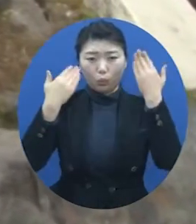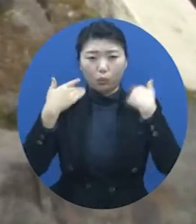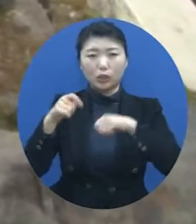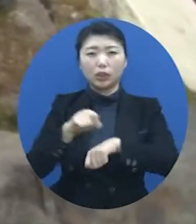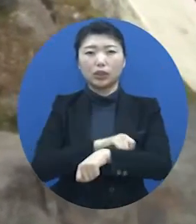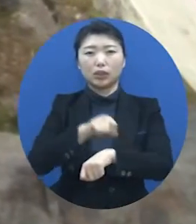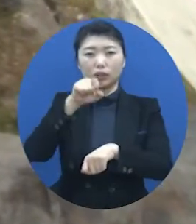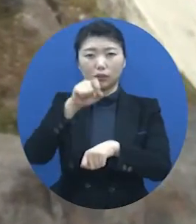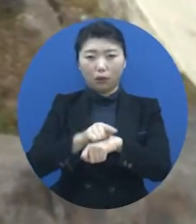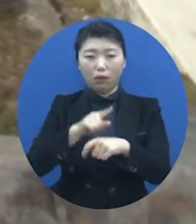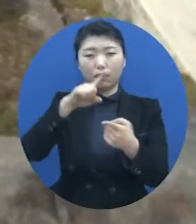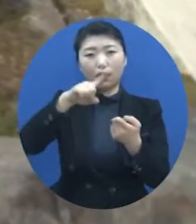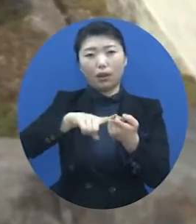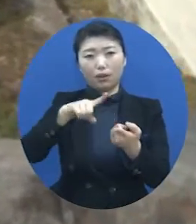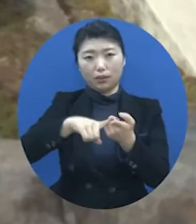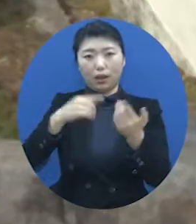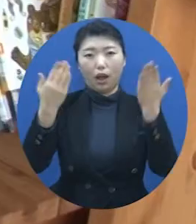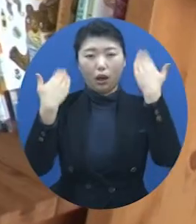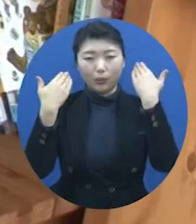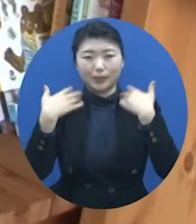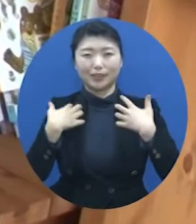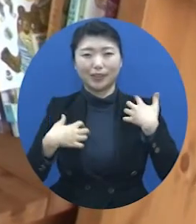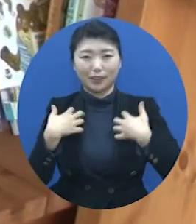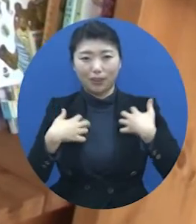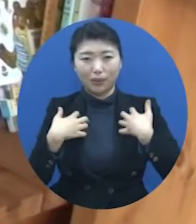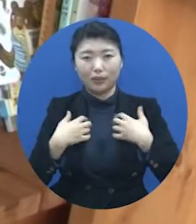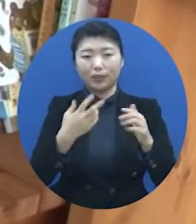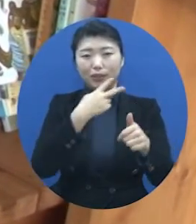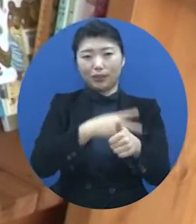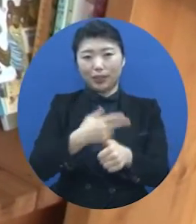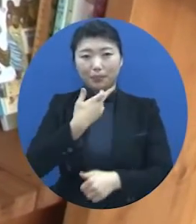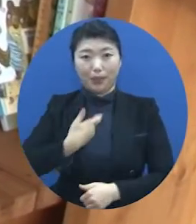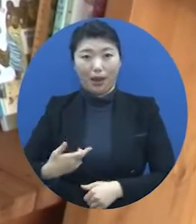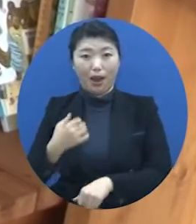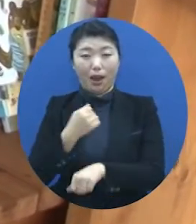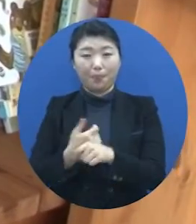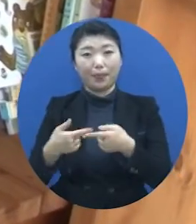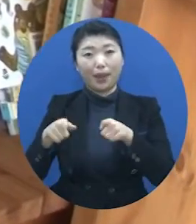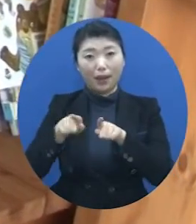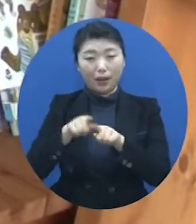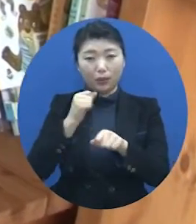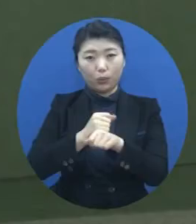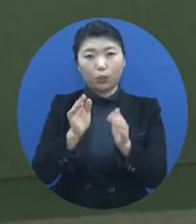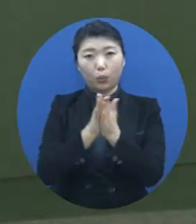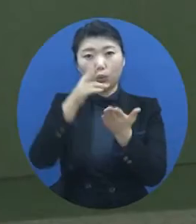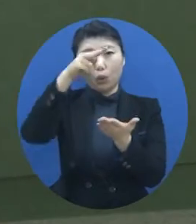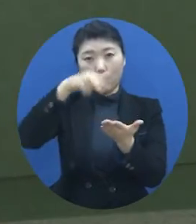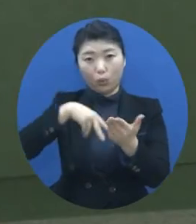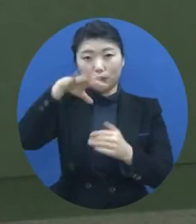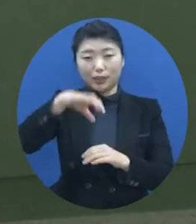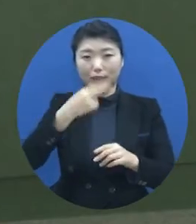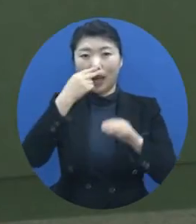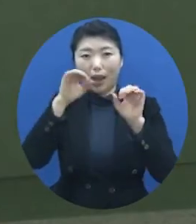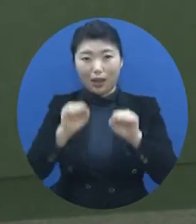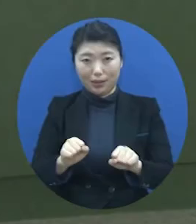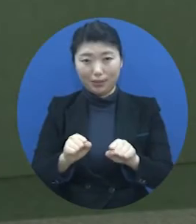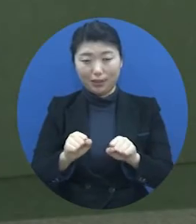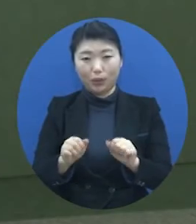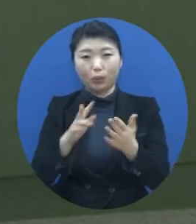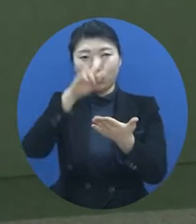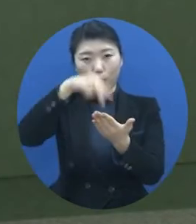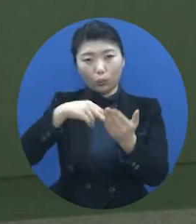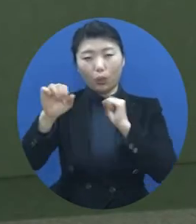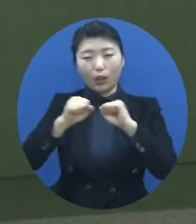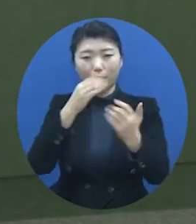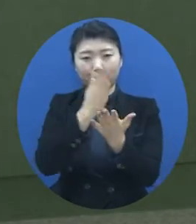을왕초등학교는 특성화 사업 대상 학교로 선정돼 즐거운 사제 동행 독서 시간, 도서관은 살아있다, 다독다독 독서 활동 등